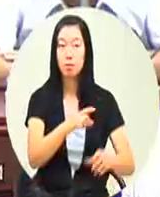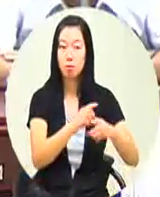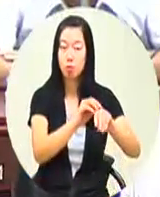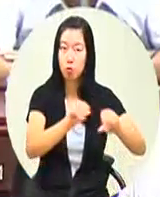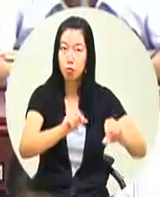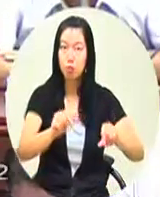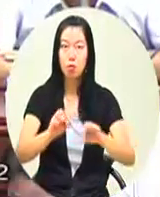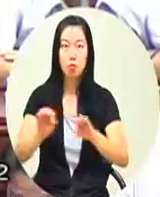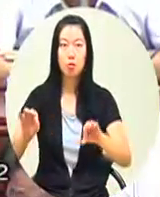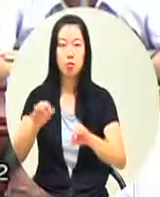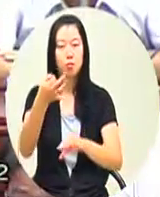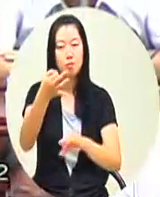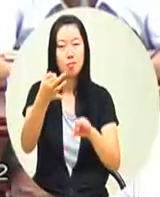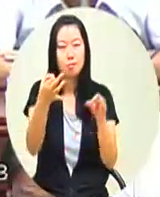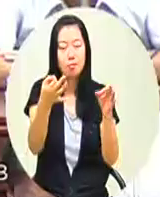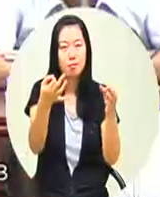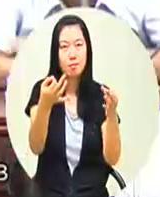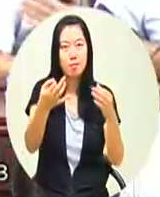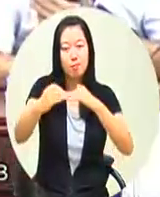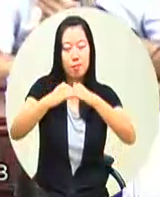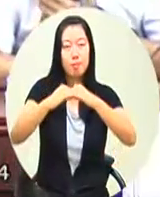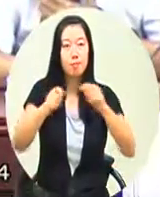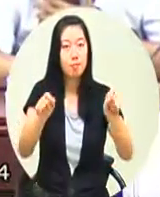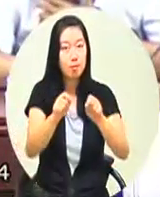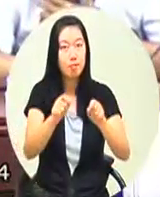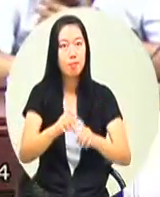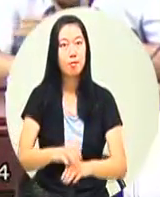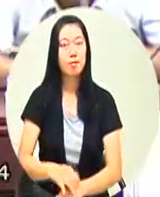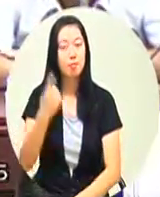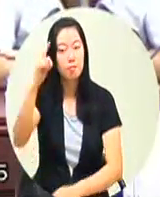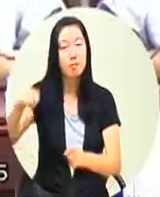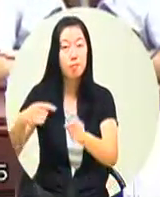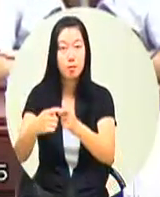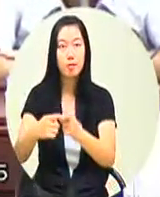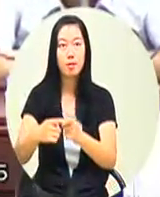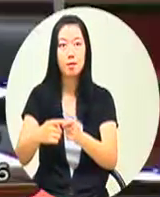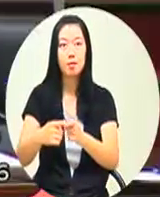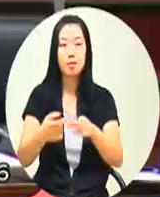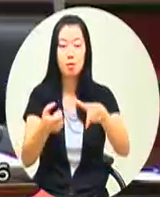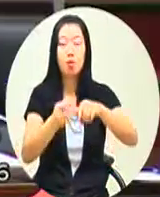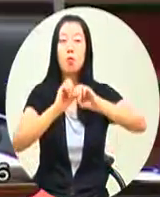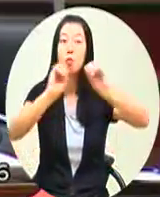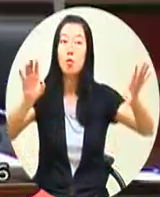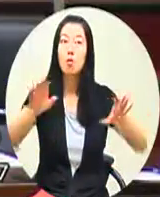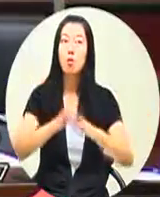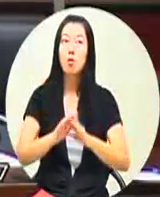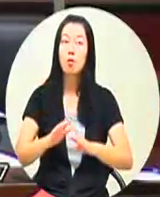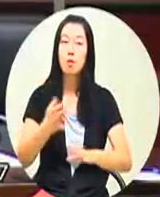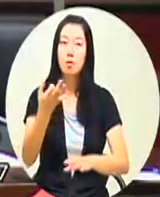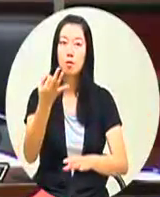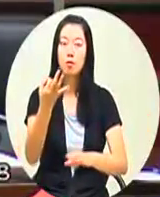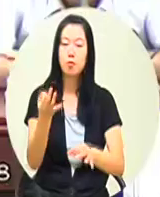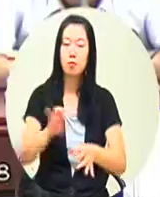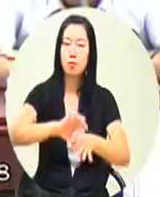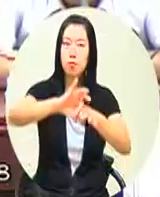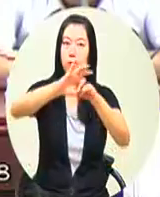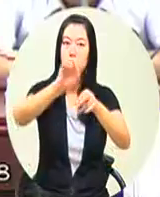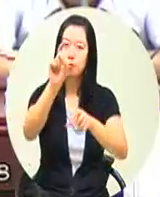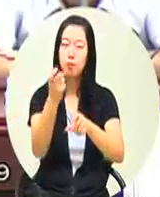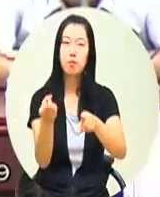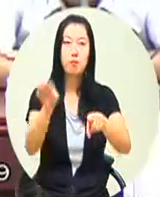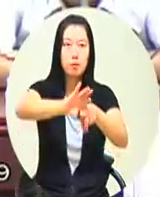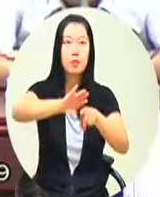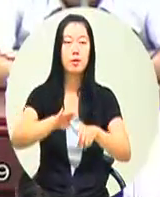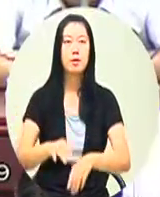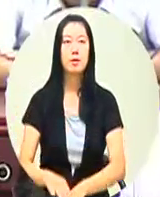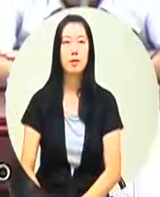是比较接近， 对， 是。 然后隔年的时候，公告限值是不是调了10倍？ 啊，因为隔年之后，它